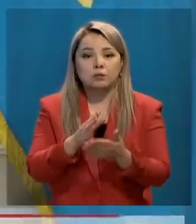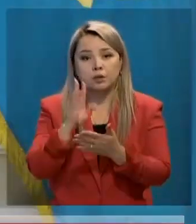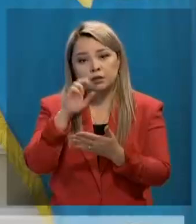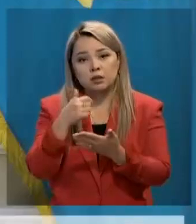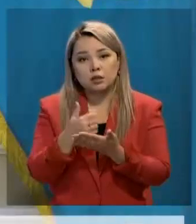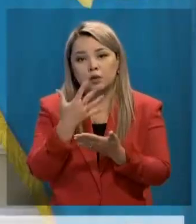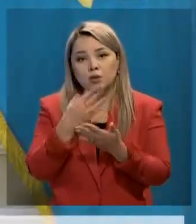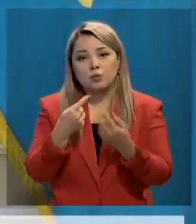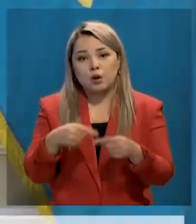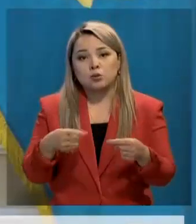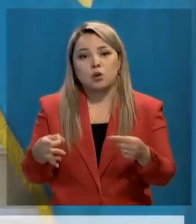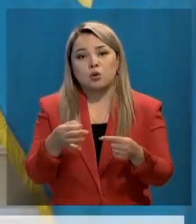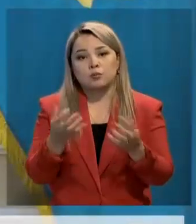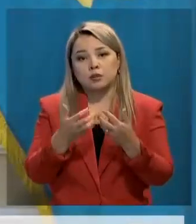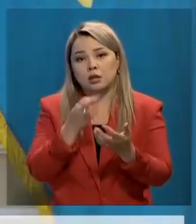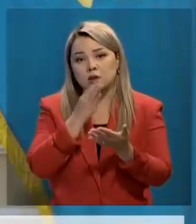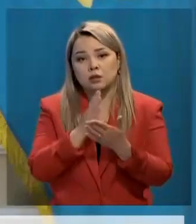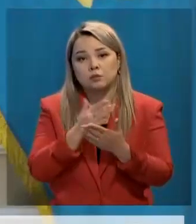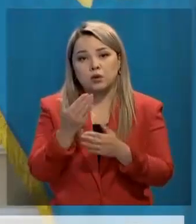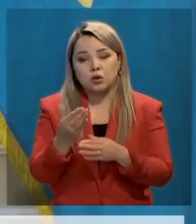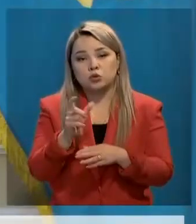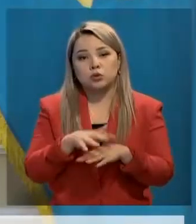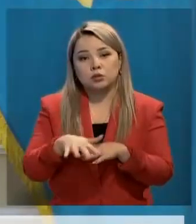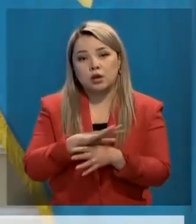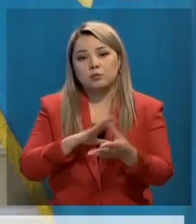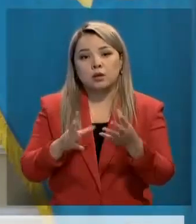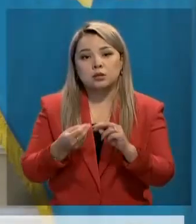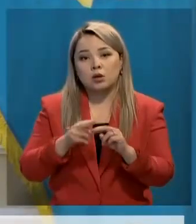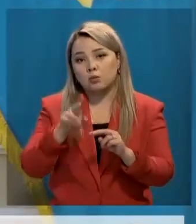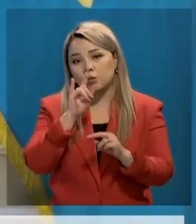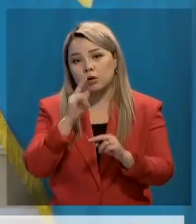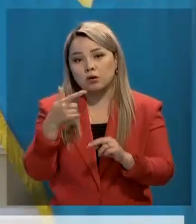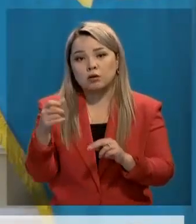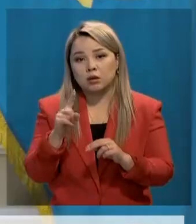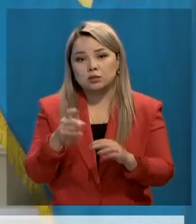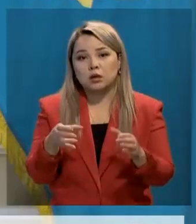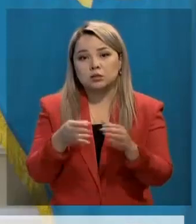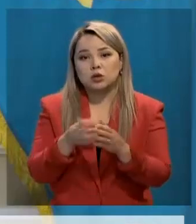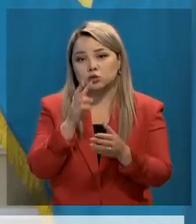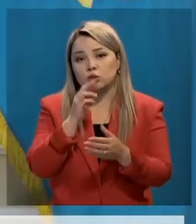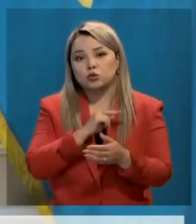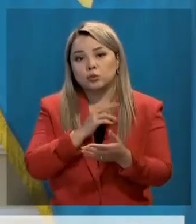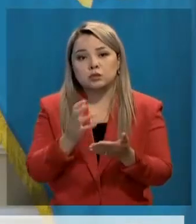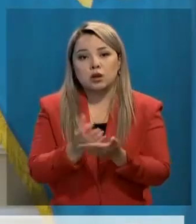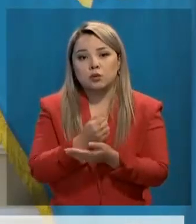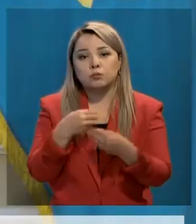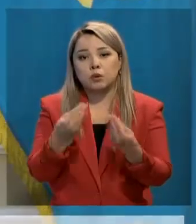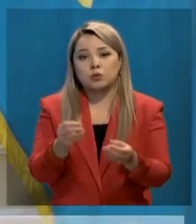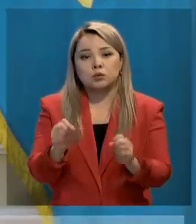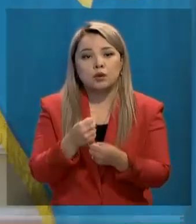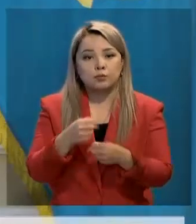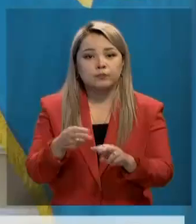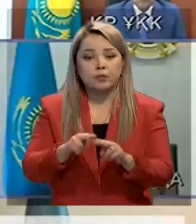басқа облыстарының есебінен жасалды. Жұрттың бәріне мұнай-газ саласынан жұмыс тауып беру мүмкін емес. Мұны